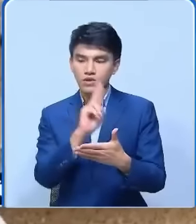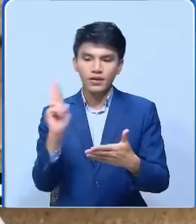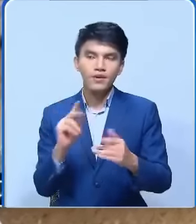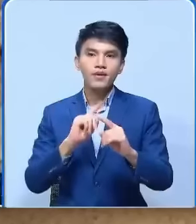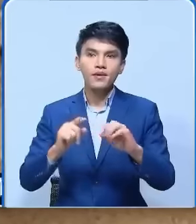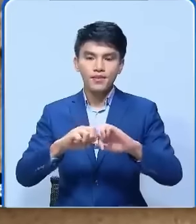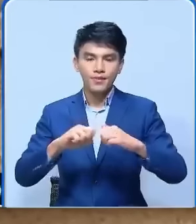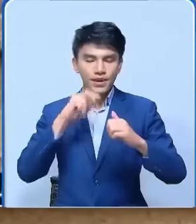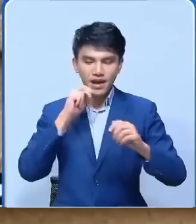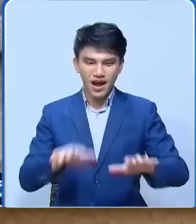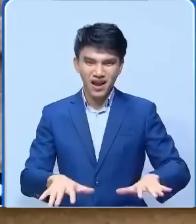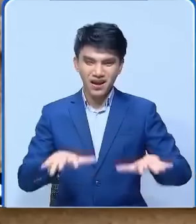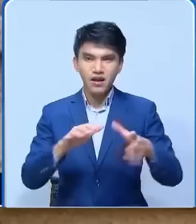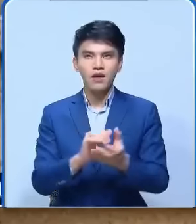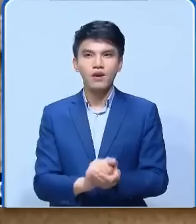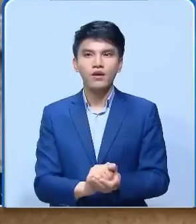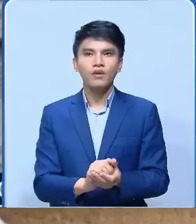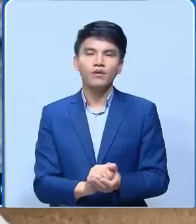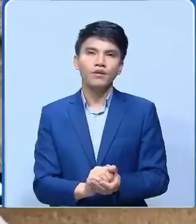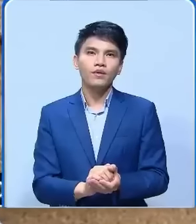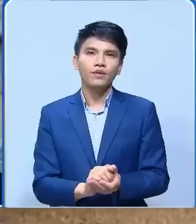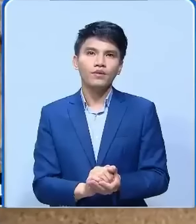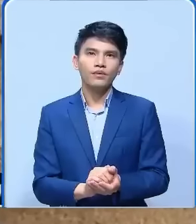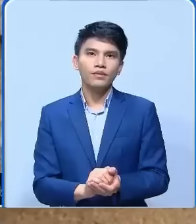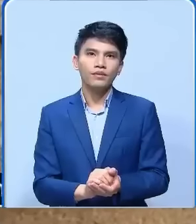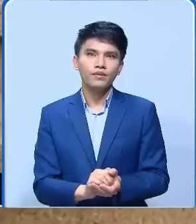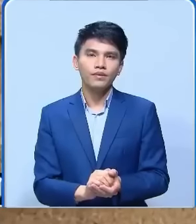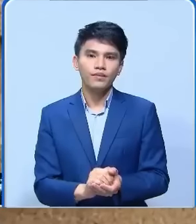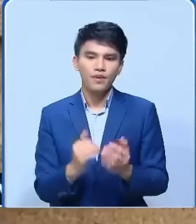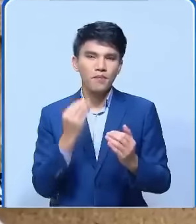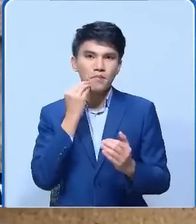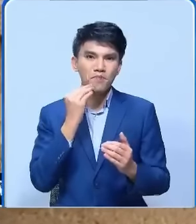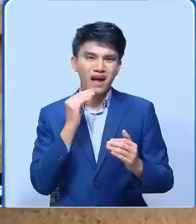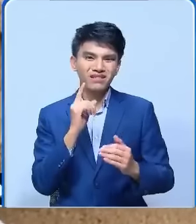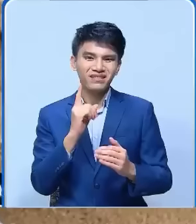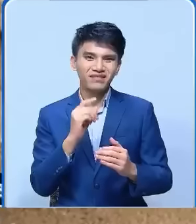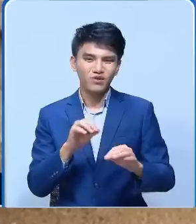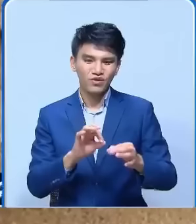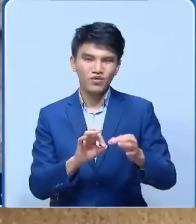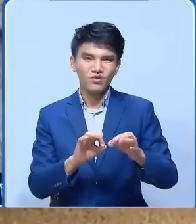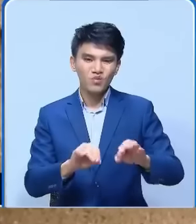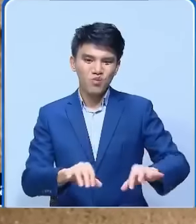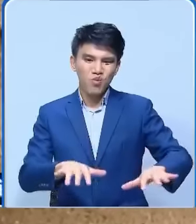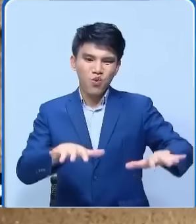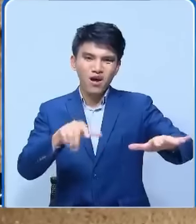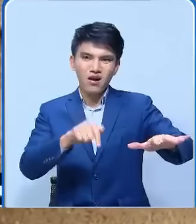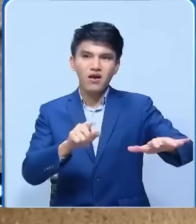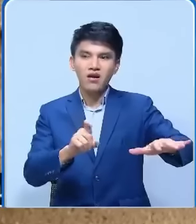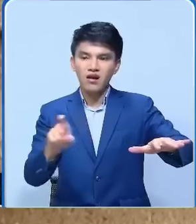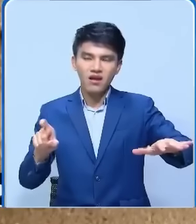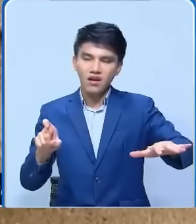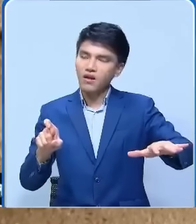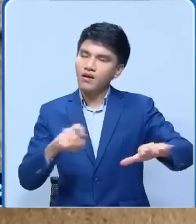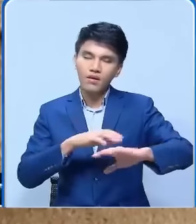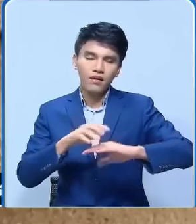น้ำท่วมคุ้มก็ไม่รู้เดี๋ยวนี้นะ ครับบ้านที่บ้านเสียหายเยอะไหมครับจากน้ำท่วม เยอะครับตั้งแต่ปั๊มน้ำ